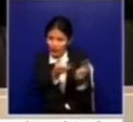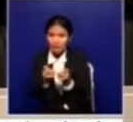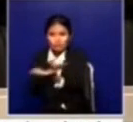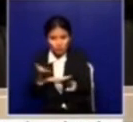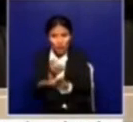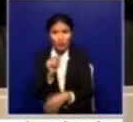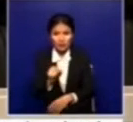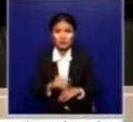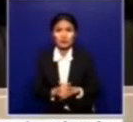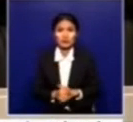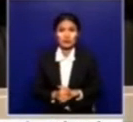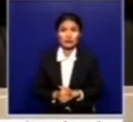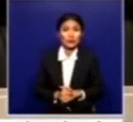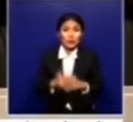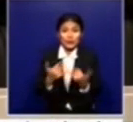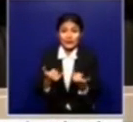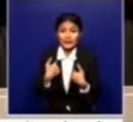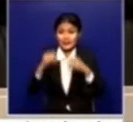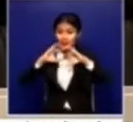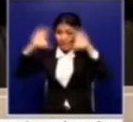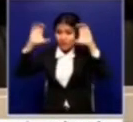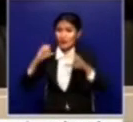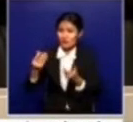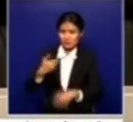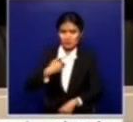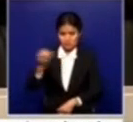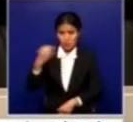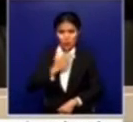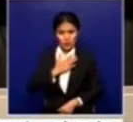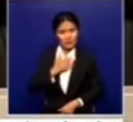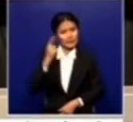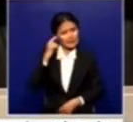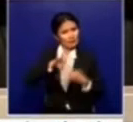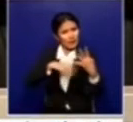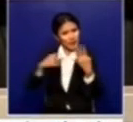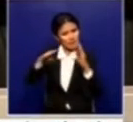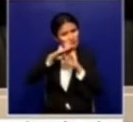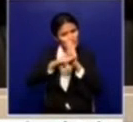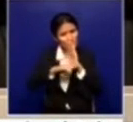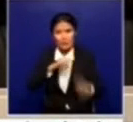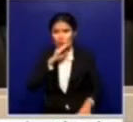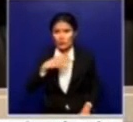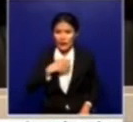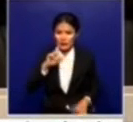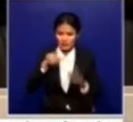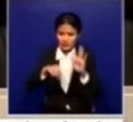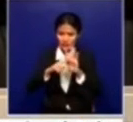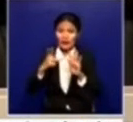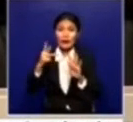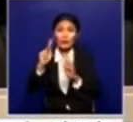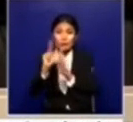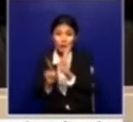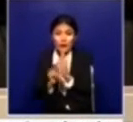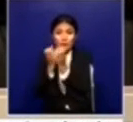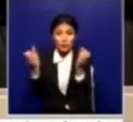รัฐบาลได้ขอให้ผมลองทำไทม์ไลน์หรือตารางเวลาออกมาว่าถ้าจะเร่งให้มันเร็วที่สุดนั้นการพิจารณารัฐธรรม